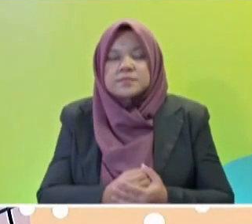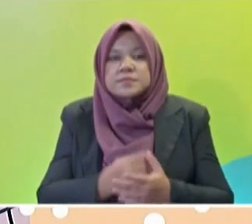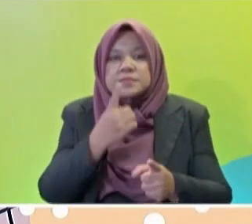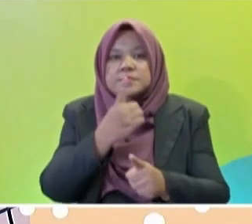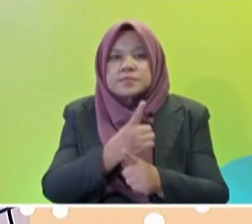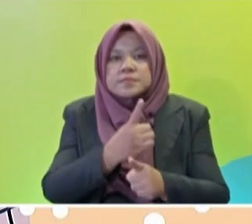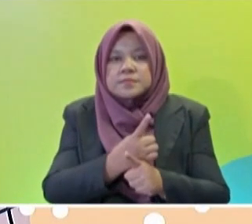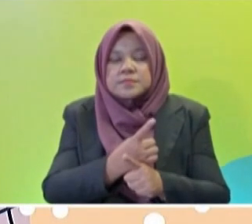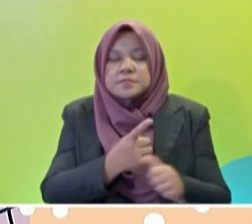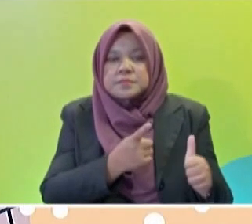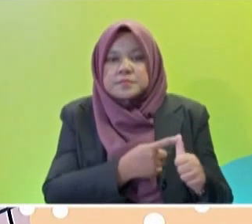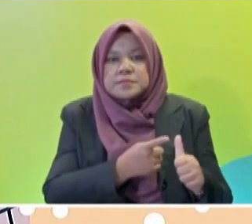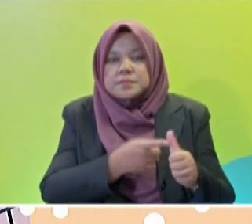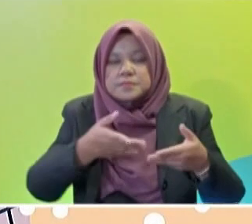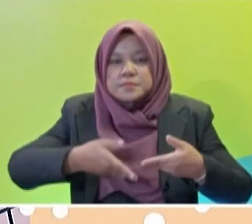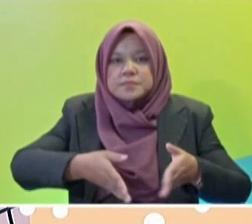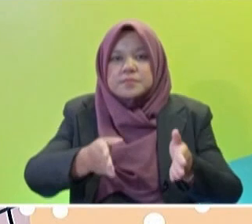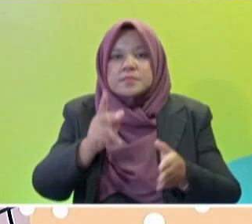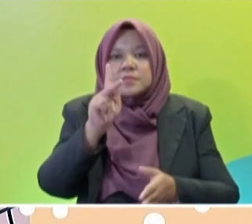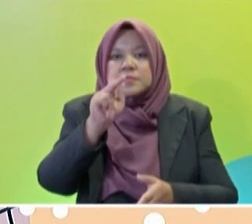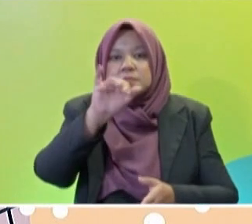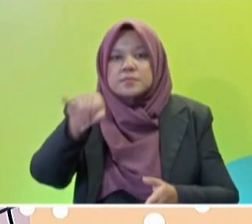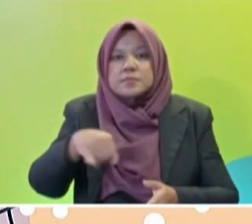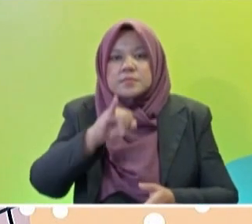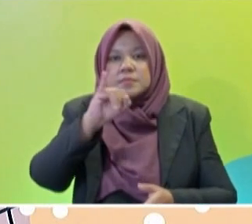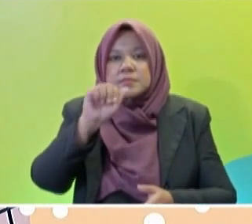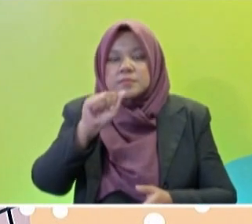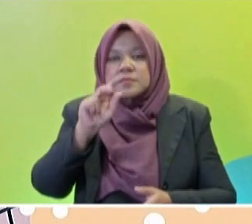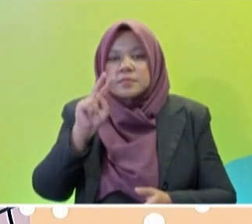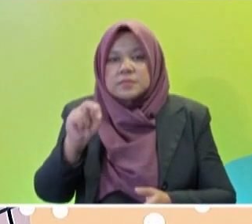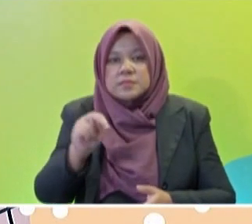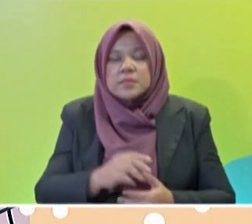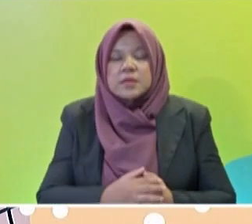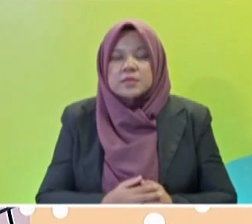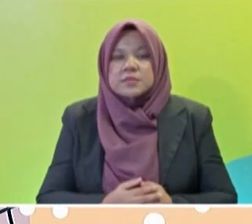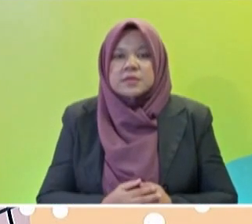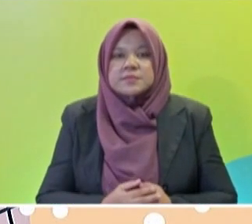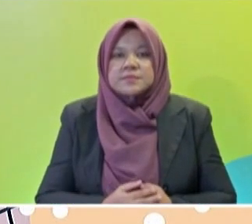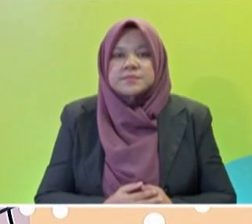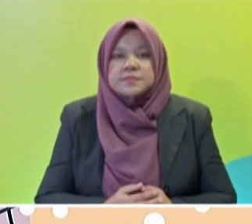pertama menjalankan kajian itu keywordnya menjalankan menjalankan